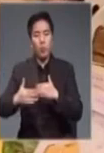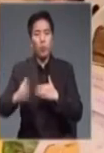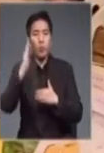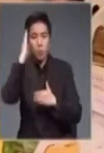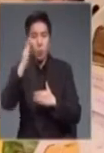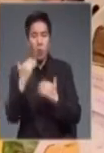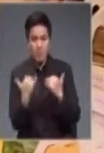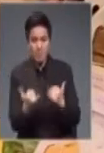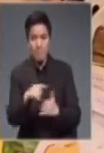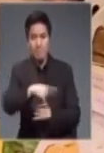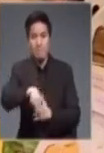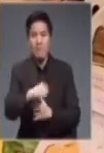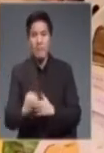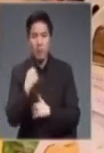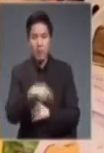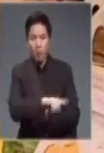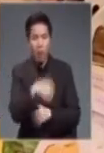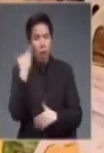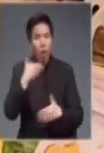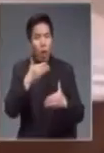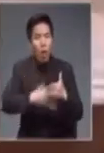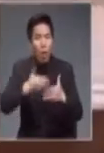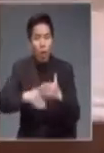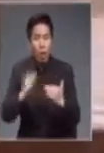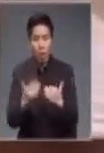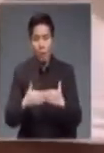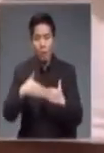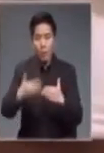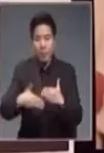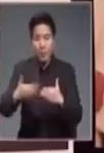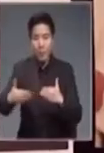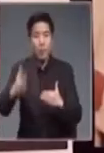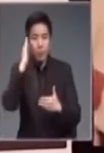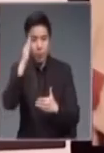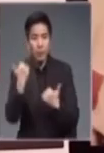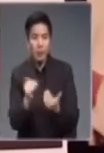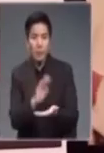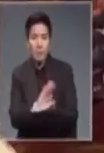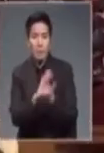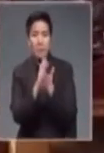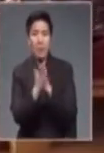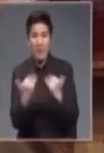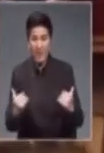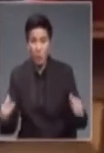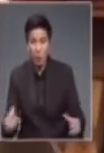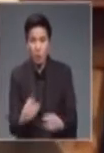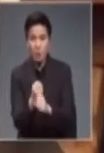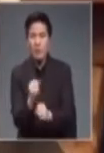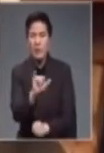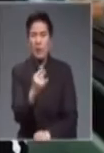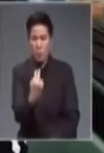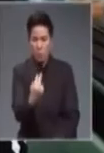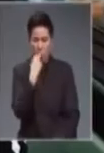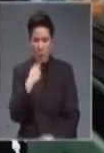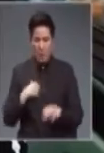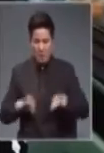กฎระเบียบต่างๆที่ส่วนราชการจะต้องปฏิบัตินะครับถ้าไม่เข้าใจกันก็จะมองว่าล่าช้าไม่เป็นธรรมอะไรต่างๆเหล่านี้ก็ต้องเข้าใจก่อนว่าระเบียบว่